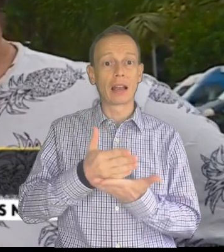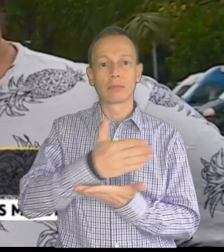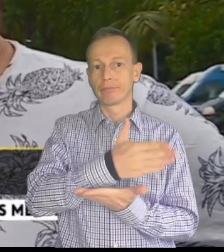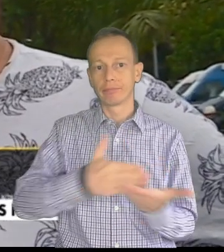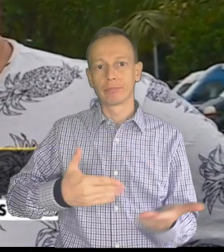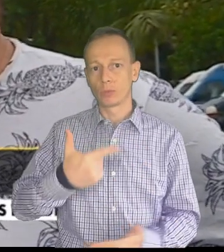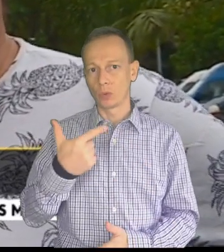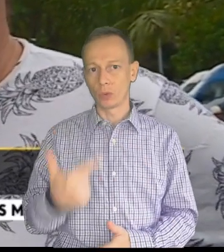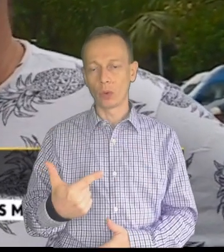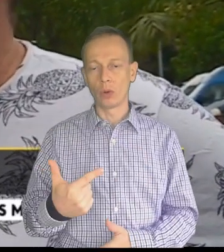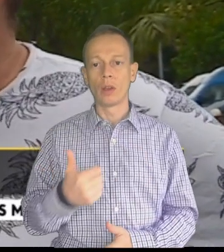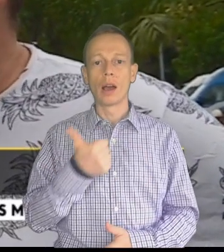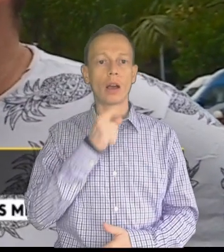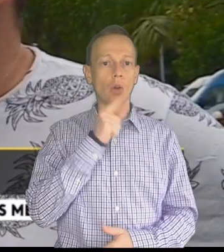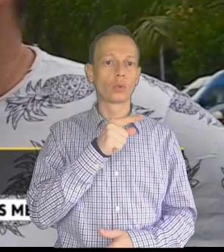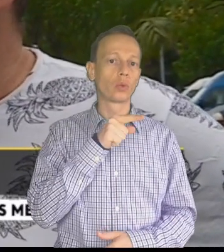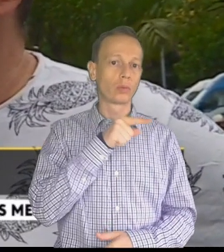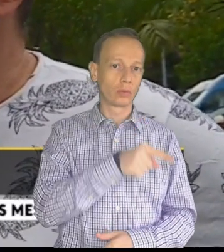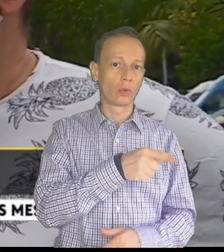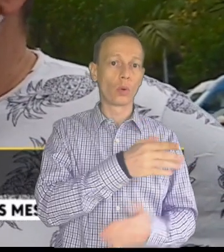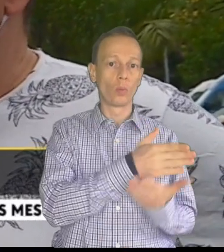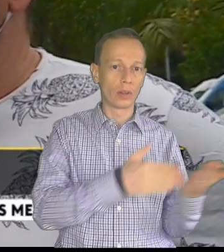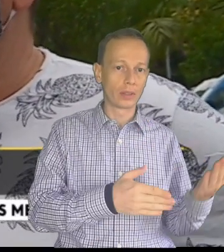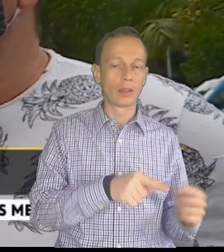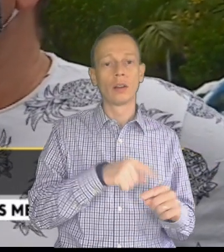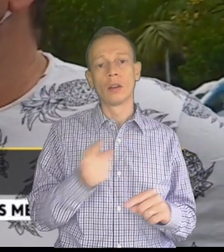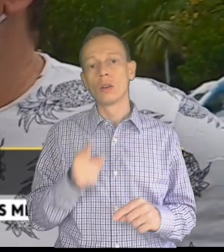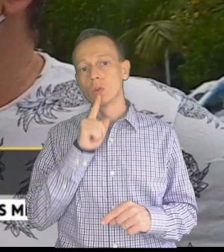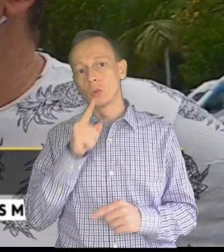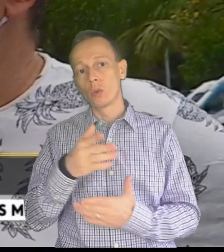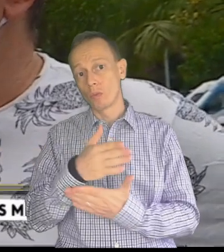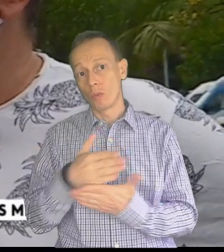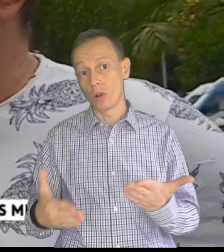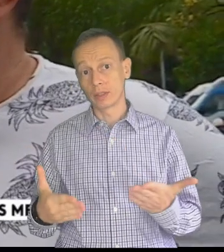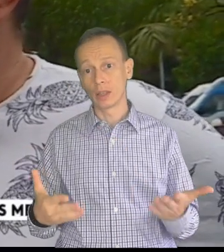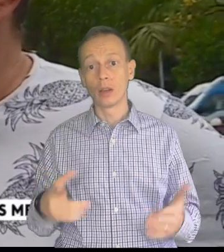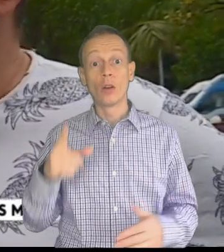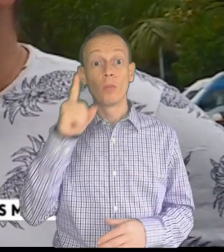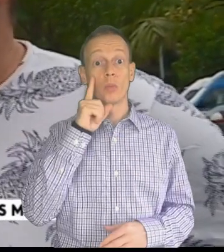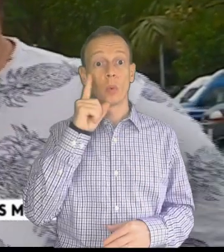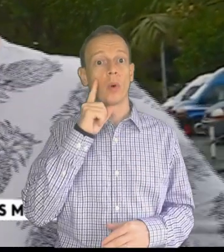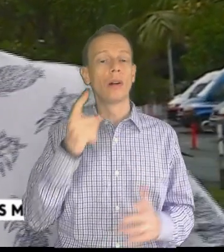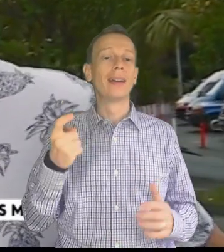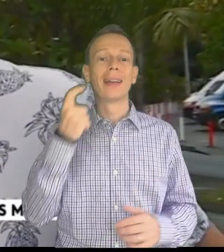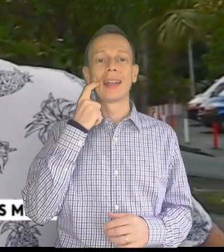Pour cela, réduire les classes de moitié, c'est-à-dire un jour sur deux en demi-groupe.